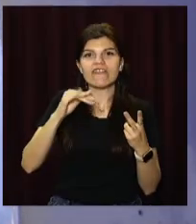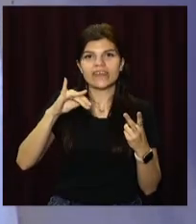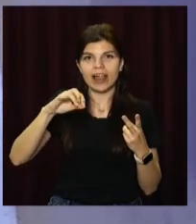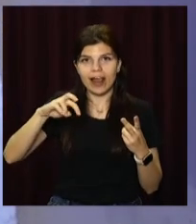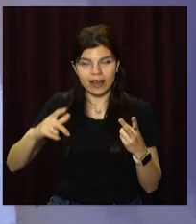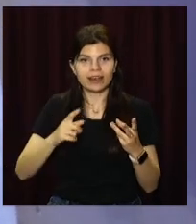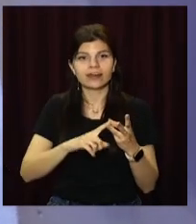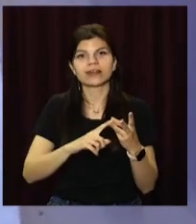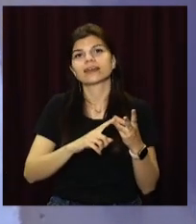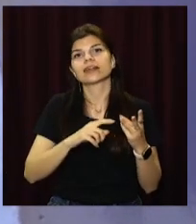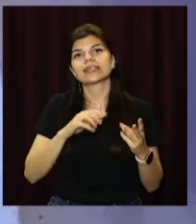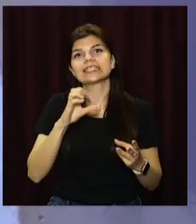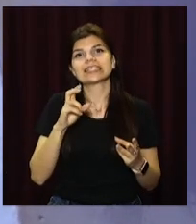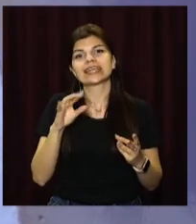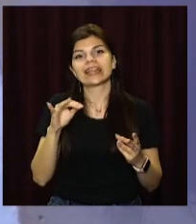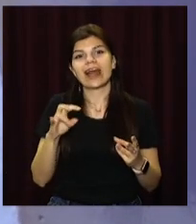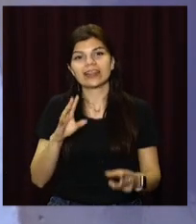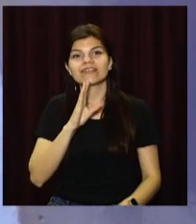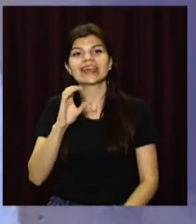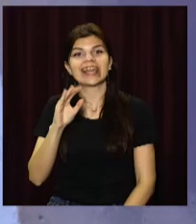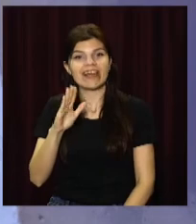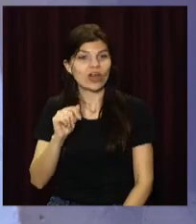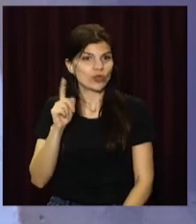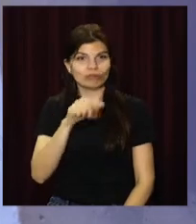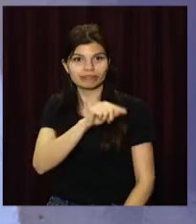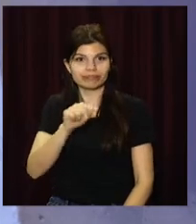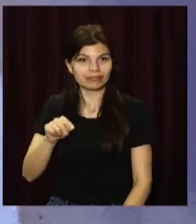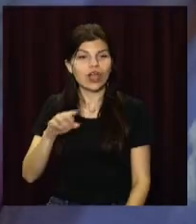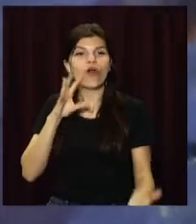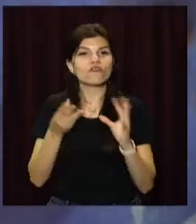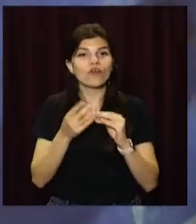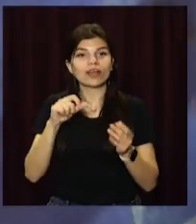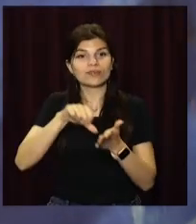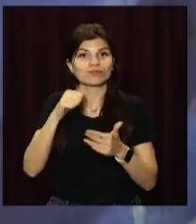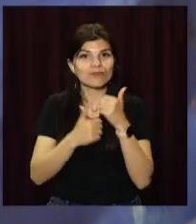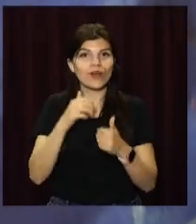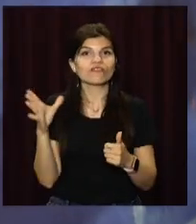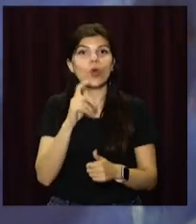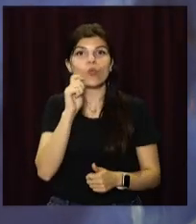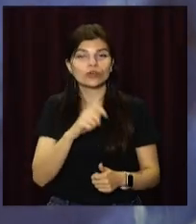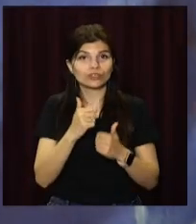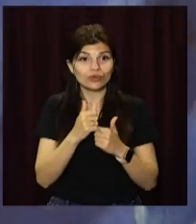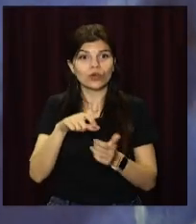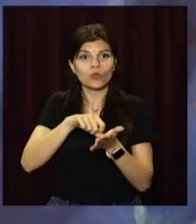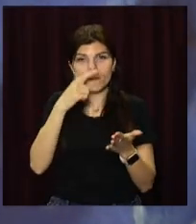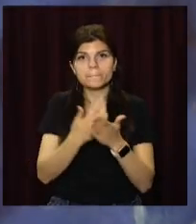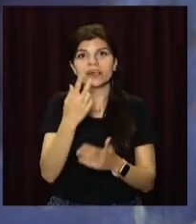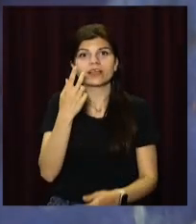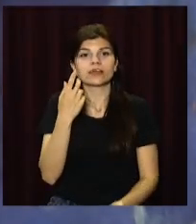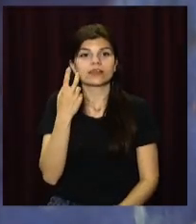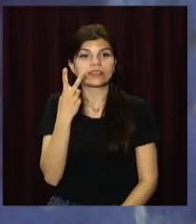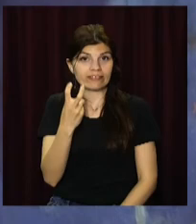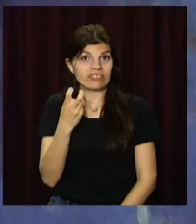Казбекова, Анастасія Скідан і Єва Родіонова. Загалом за призи всеукраїнського турніру у Дніпрі змагалися майже